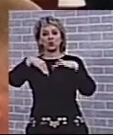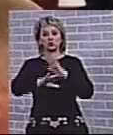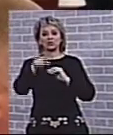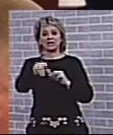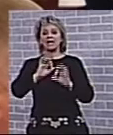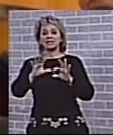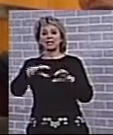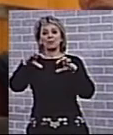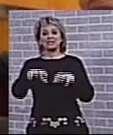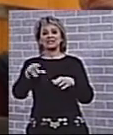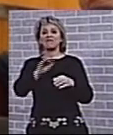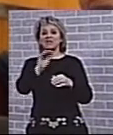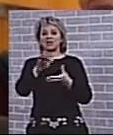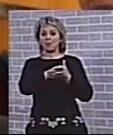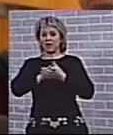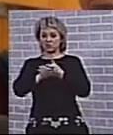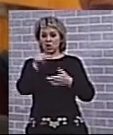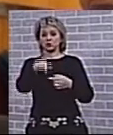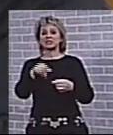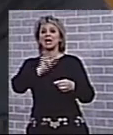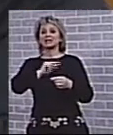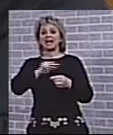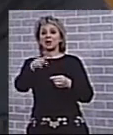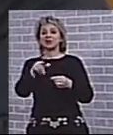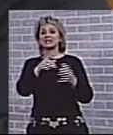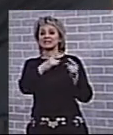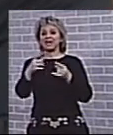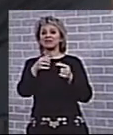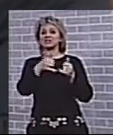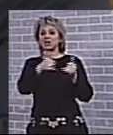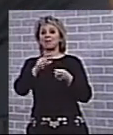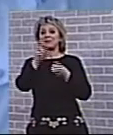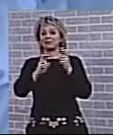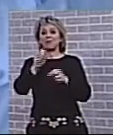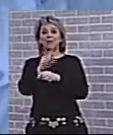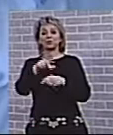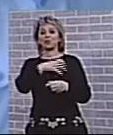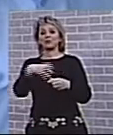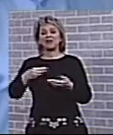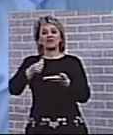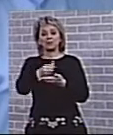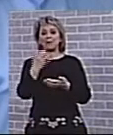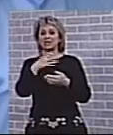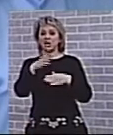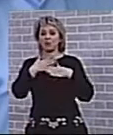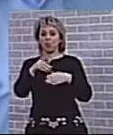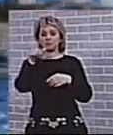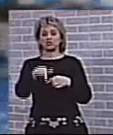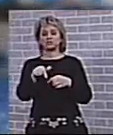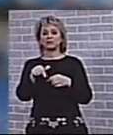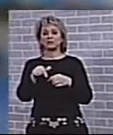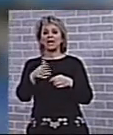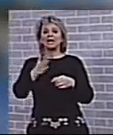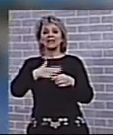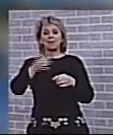ушли, рассказывает председатель Федерации профсоюзов. Но работникам сервисных предприятий по поручению губернатора выплачивается материальная помощь.